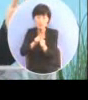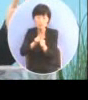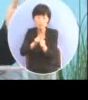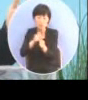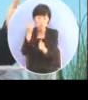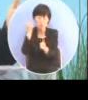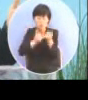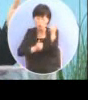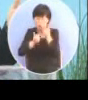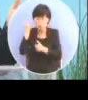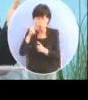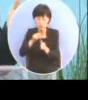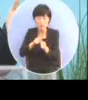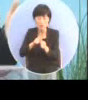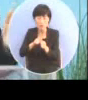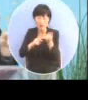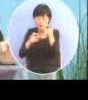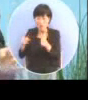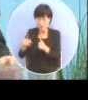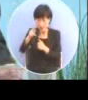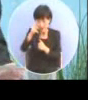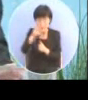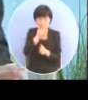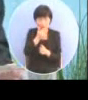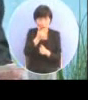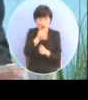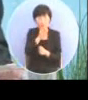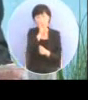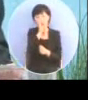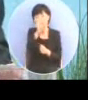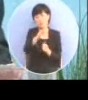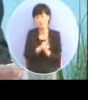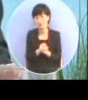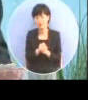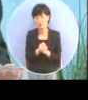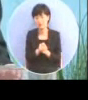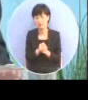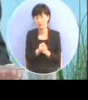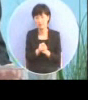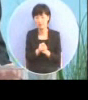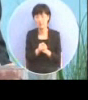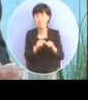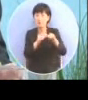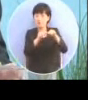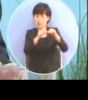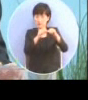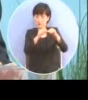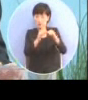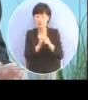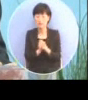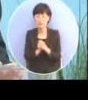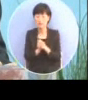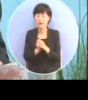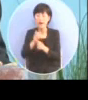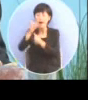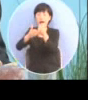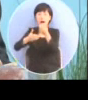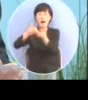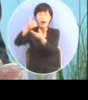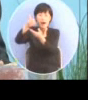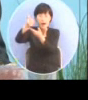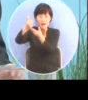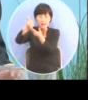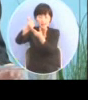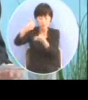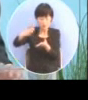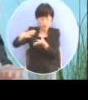Những người được Đức Chúa Trời cứu rỗi không ai cản nổi. 그리고 마지막 뭐라 했냐면요. 절대로 하나님의 백성은 멸망시킬 수 없다. Và cuối